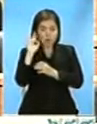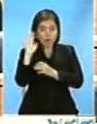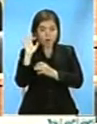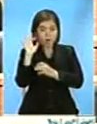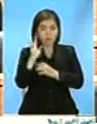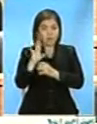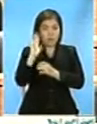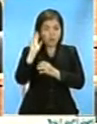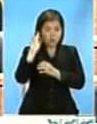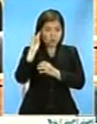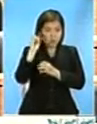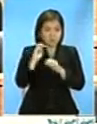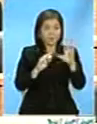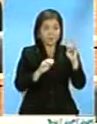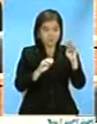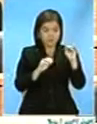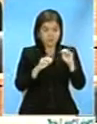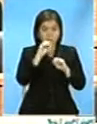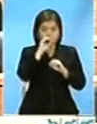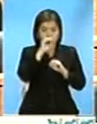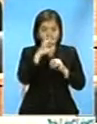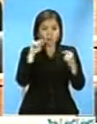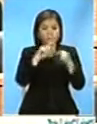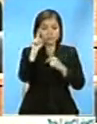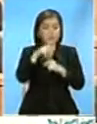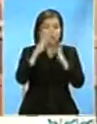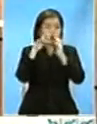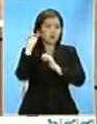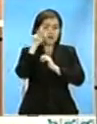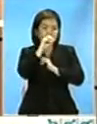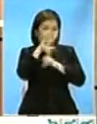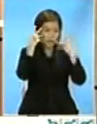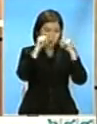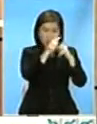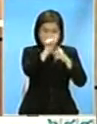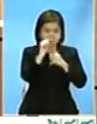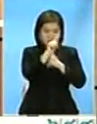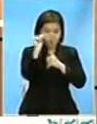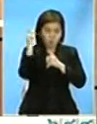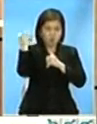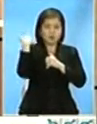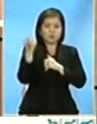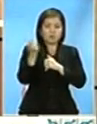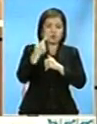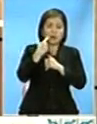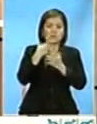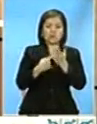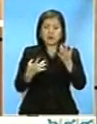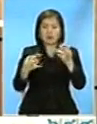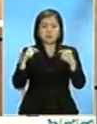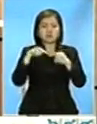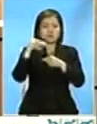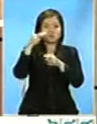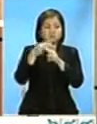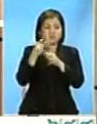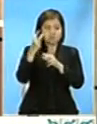ายกก็ดีทุกอย่างนะฉบับสังกฤษนะผมไม่ต้องลองอันไหนนะฮะท่านถามผมผมก็เลยท่านถามบอกว่าท่านติดอย่างเดียวคือชินวัตร